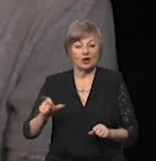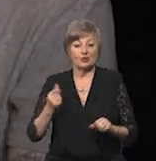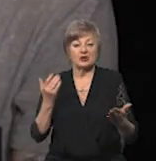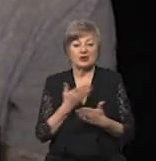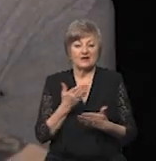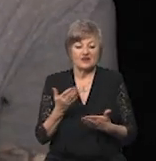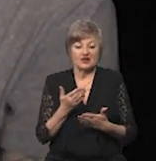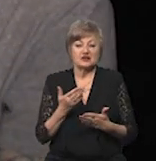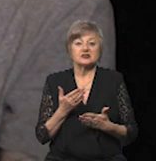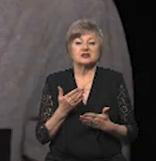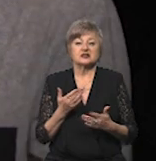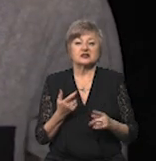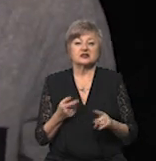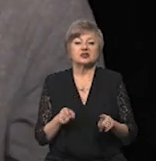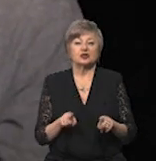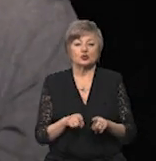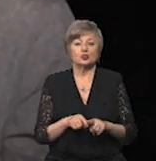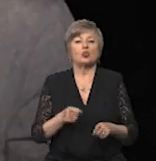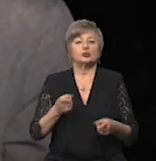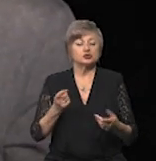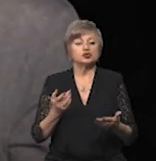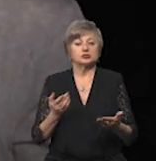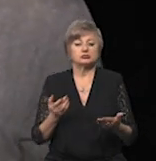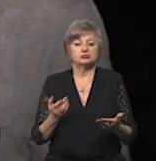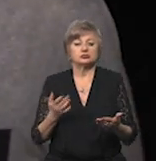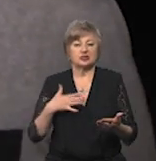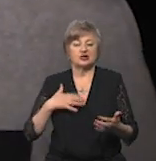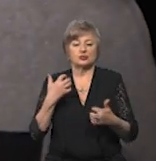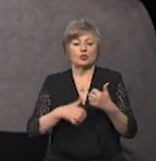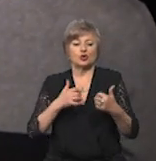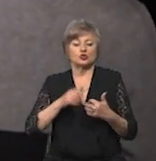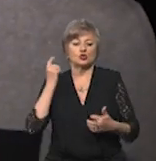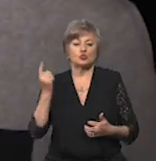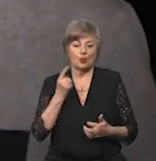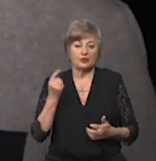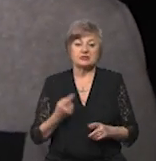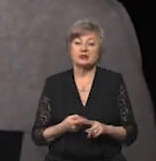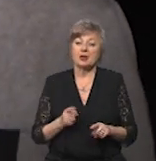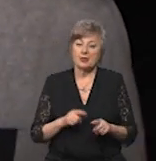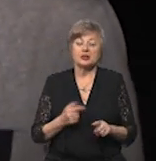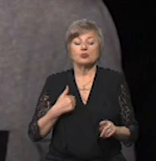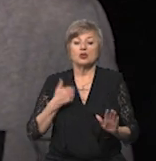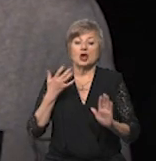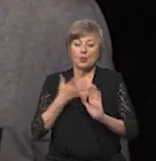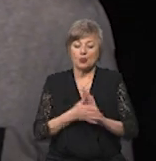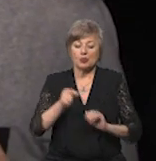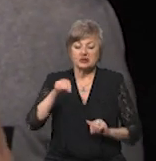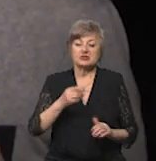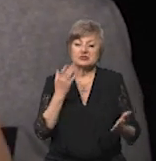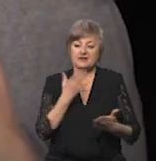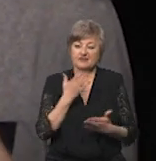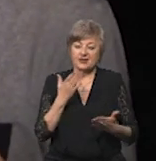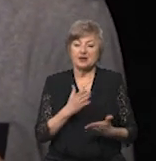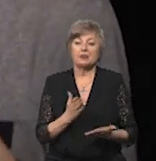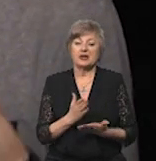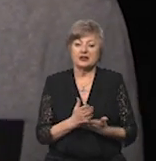реальний прообраз теж з справжніх мешканців Херсонської області. І от після цього я зрозумів, що у цього фільму